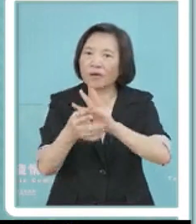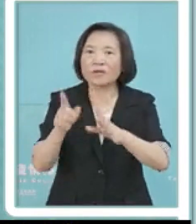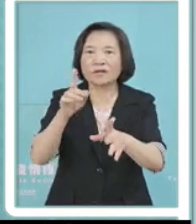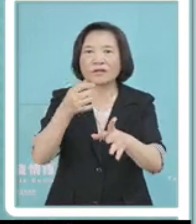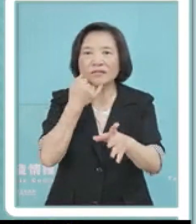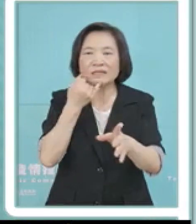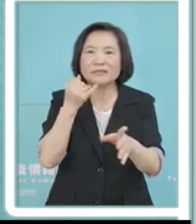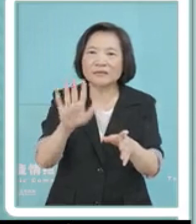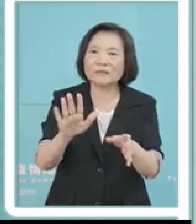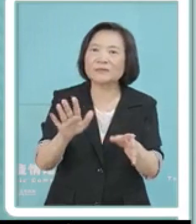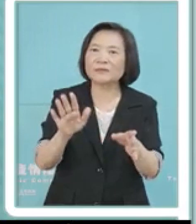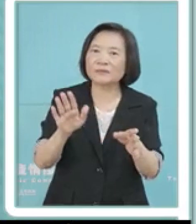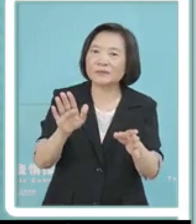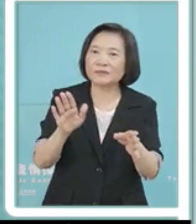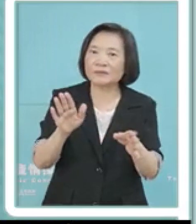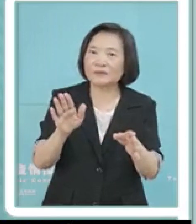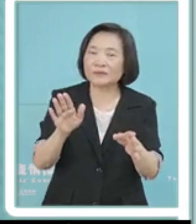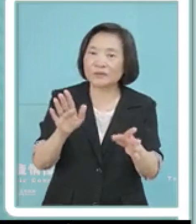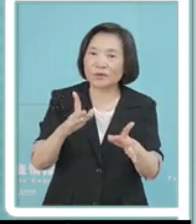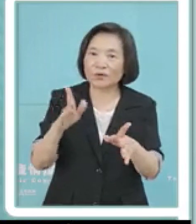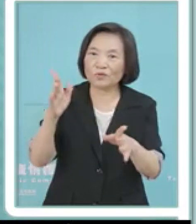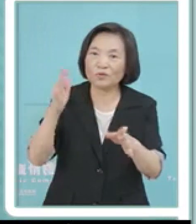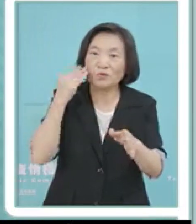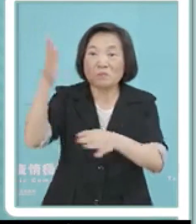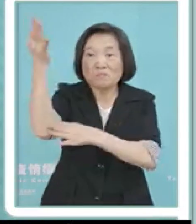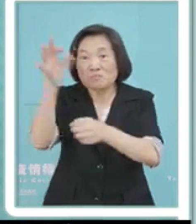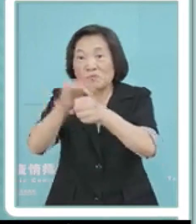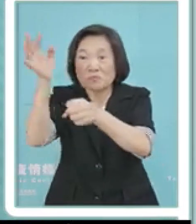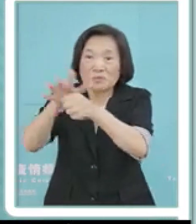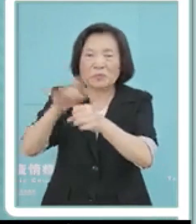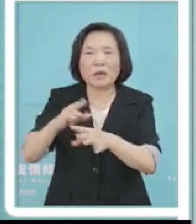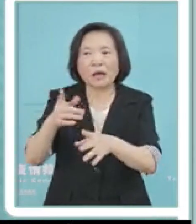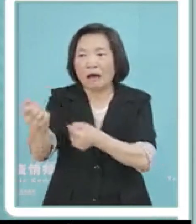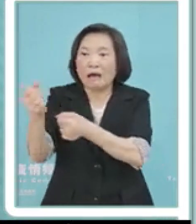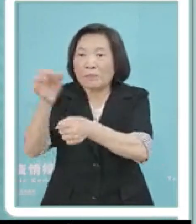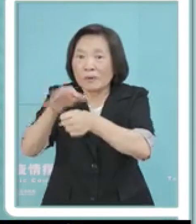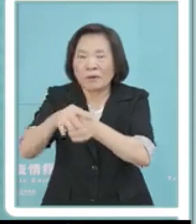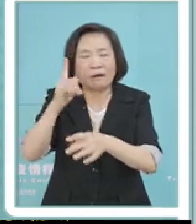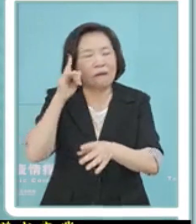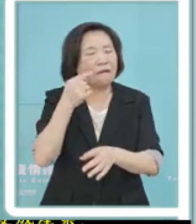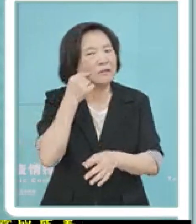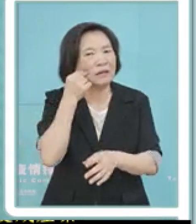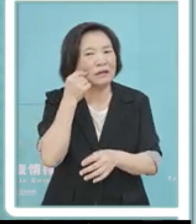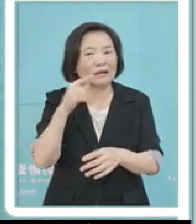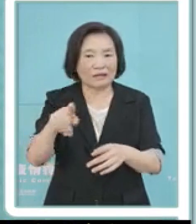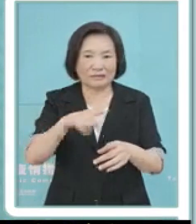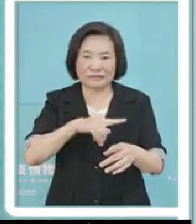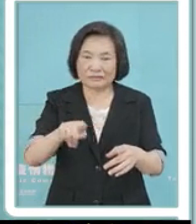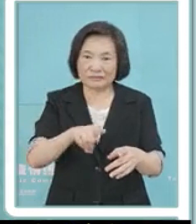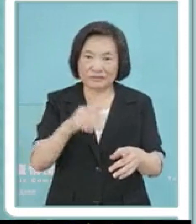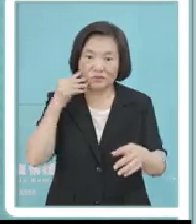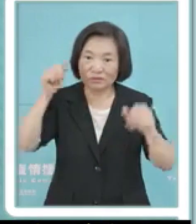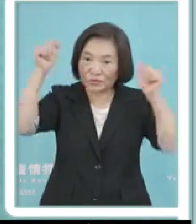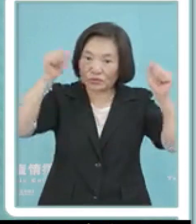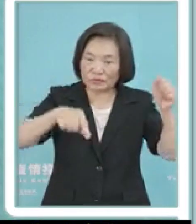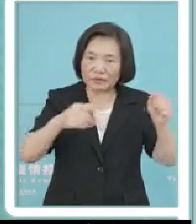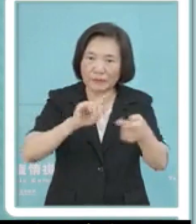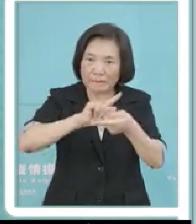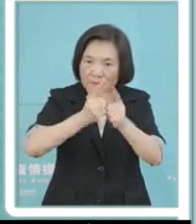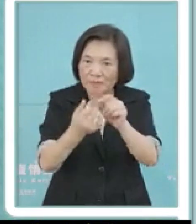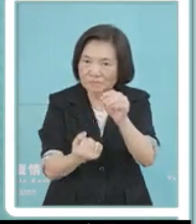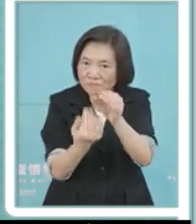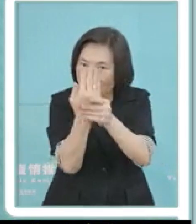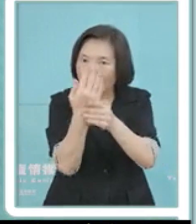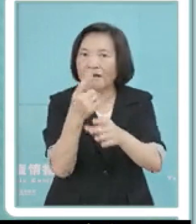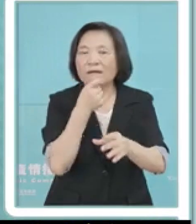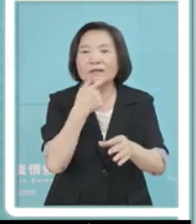种力量。那如果都要靠外面补助啊什么，它撑不久了。所以终究你知道，如果运动在台湾要能够蓬